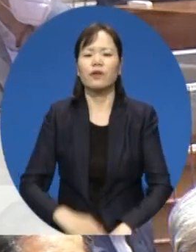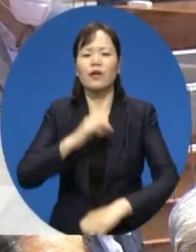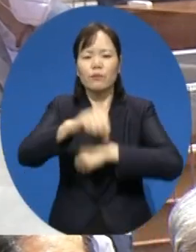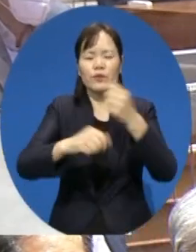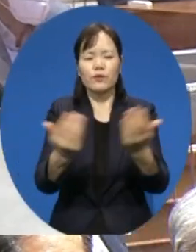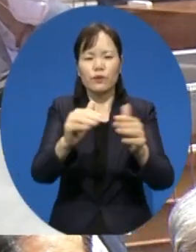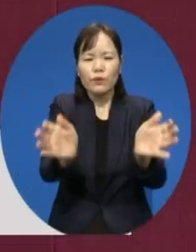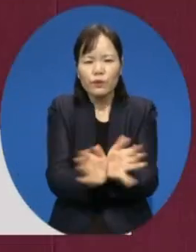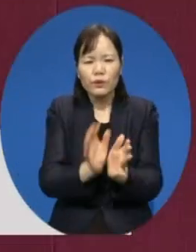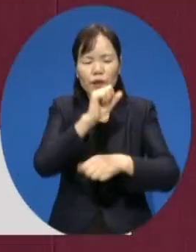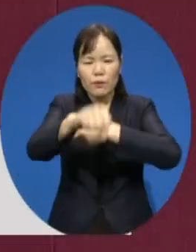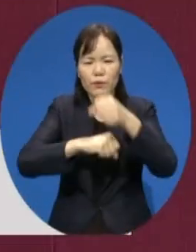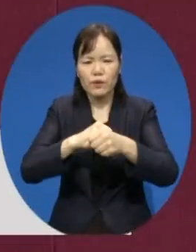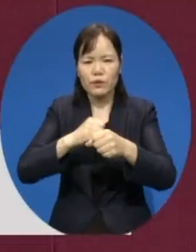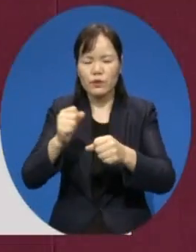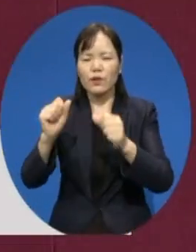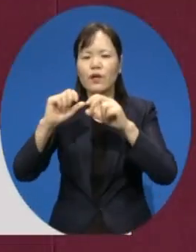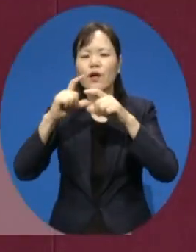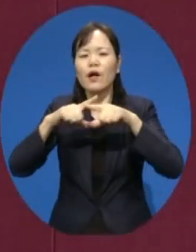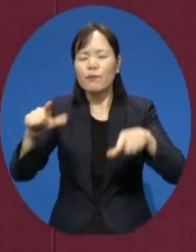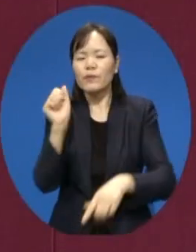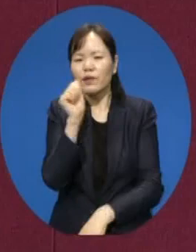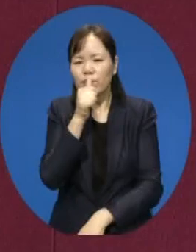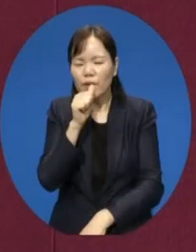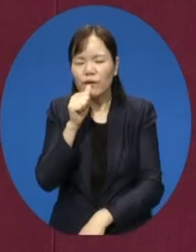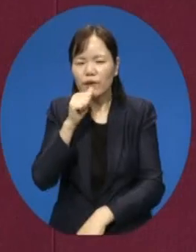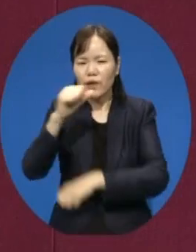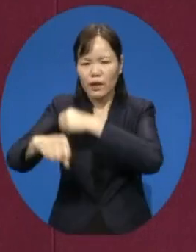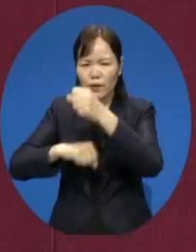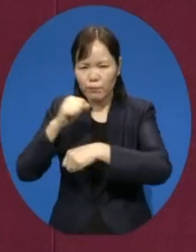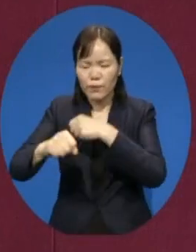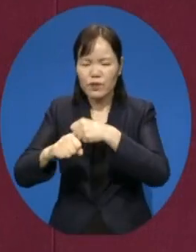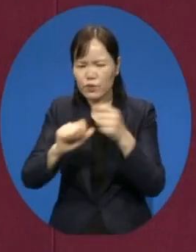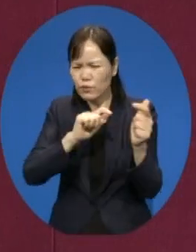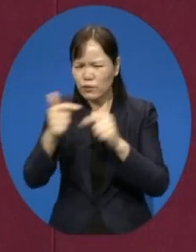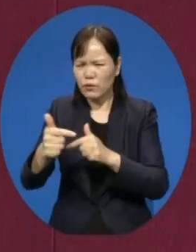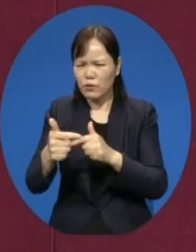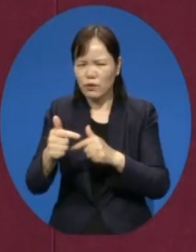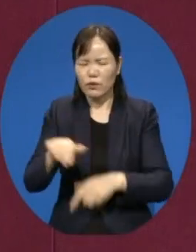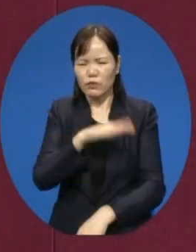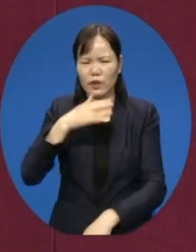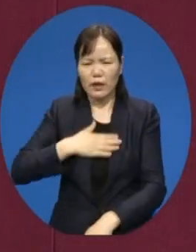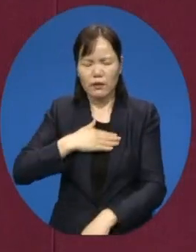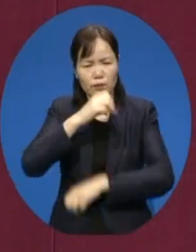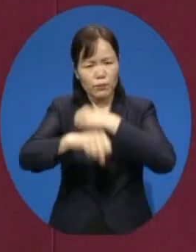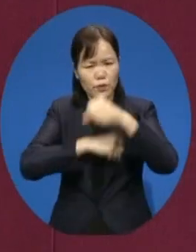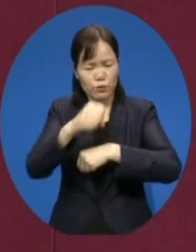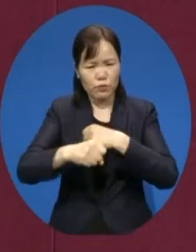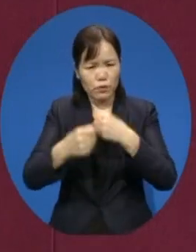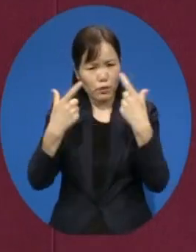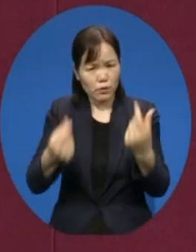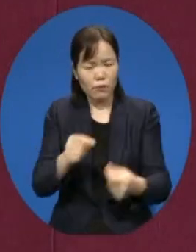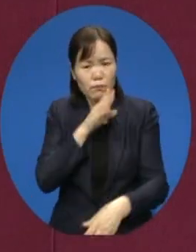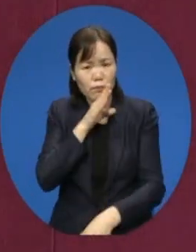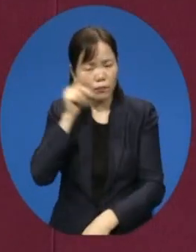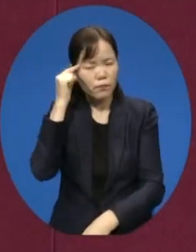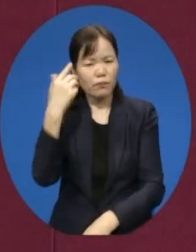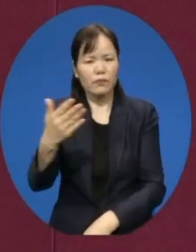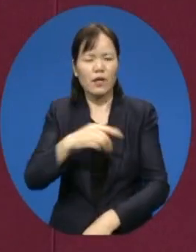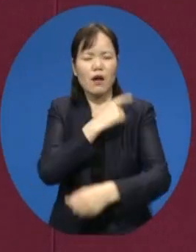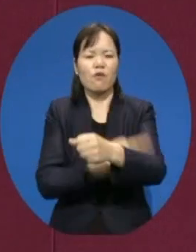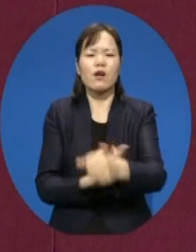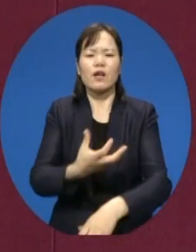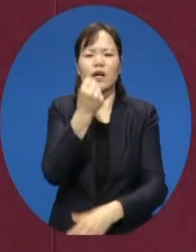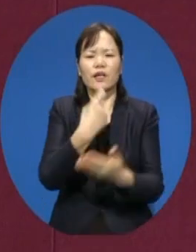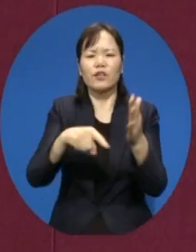민주노총의 민주, 민변의 민주, 민언연의 민주, 여기서 말하는 민주가 우리가 아는 민주주의가 맞습니까? 그냥 권력 차지하기